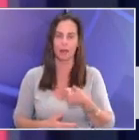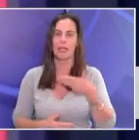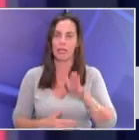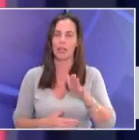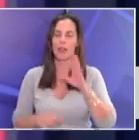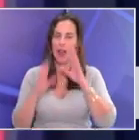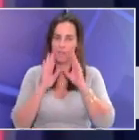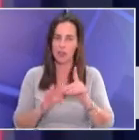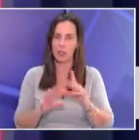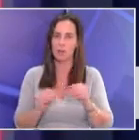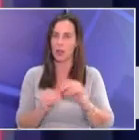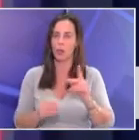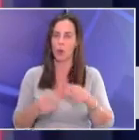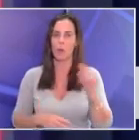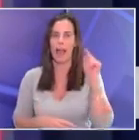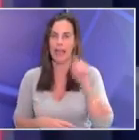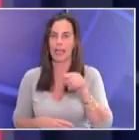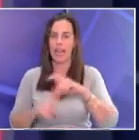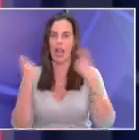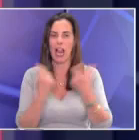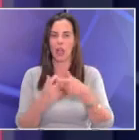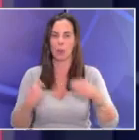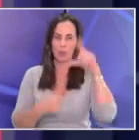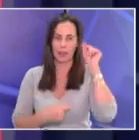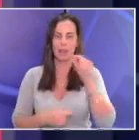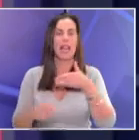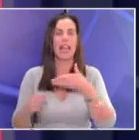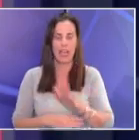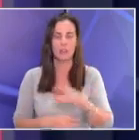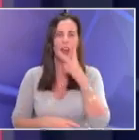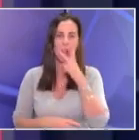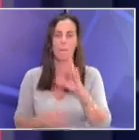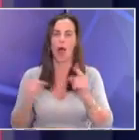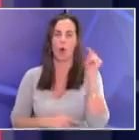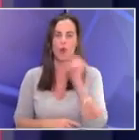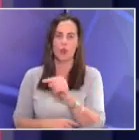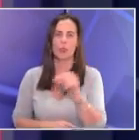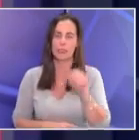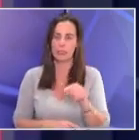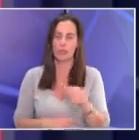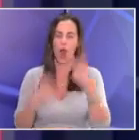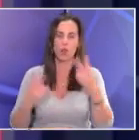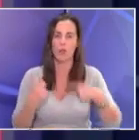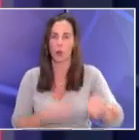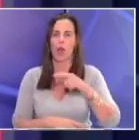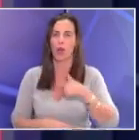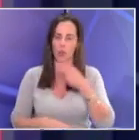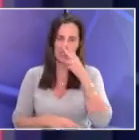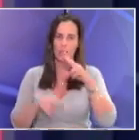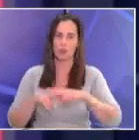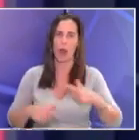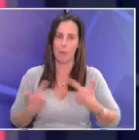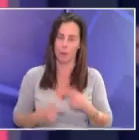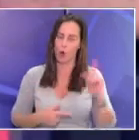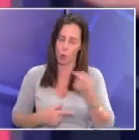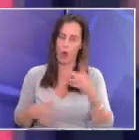להיכנס לרשתות החברתיות, אם אתם לא יכולים להגיע להיכל התרבות בתל אביב, להיכנס ולראות מה קורה שם, זה בדמנו. אנחנו ננסה להישאר